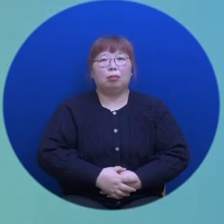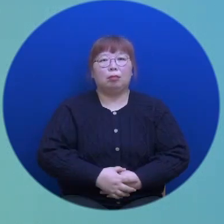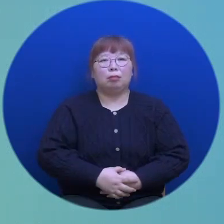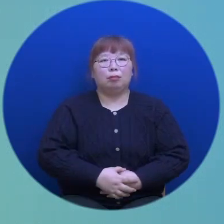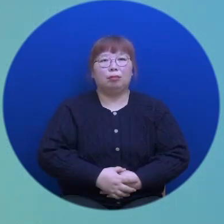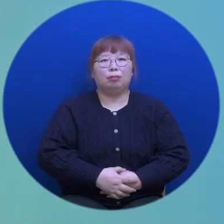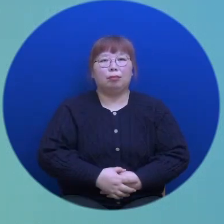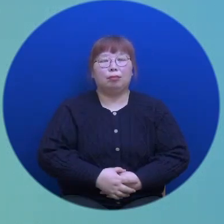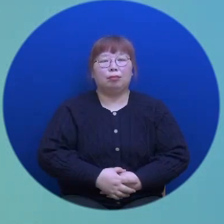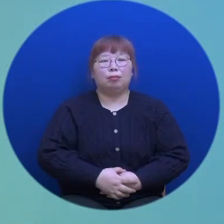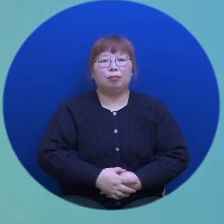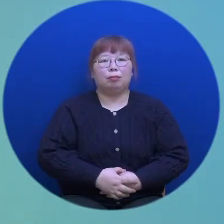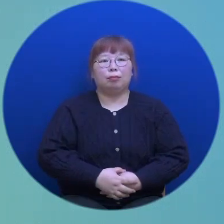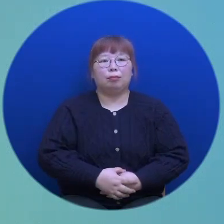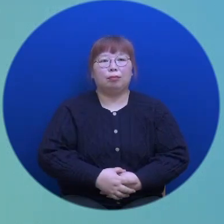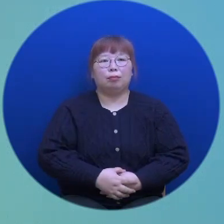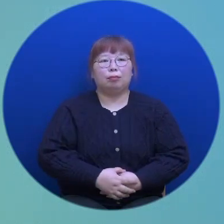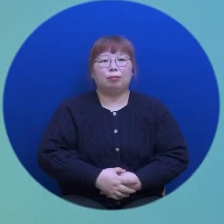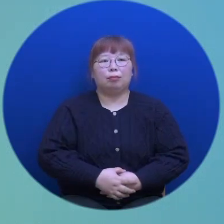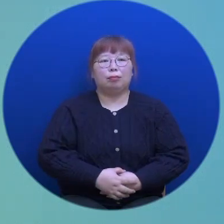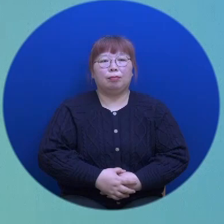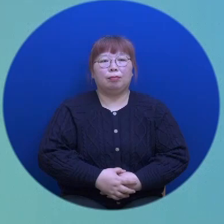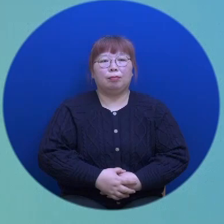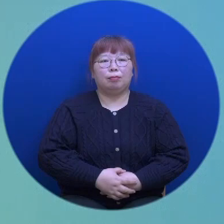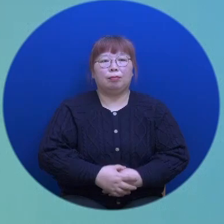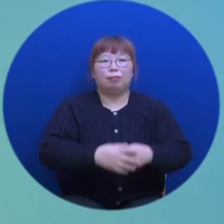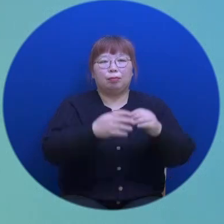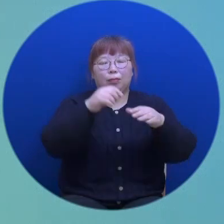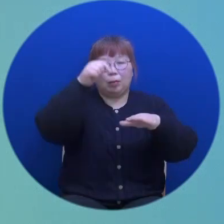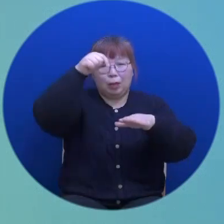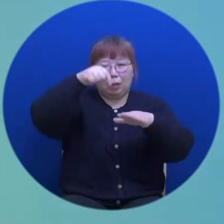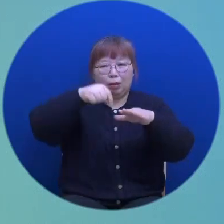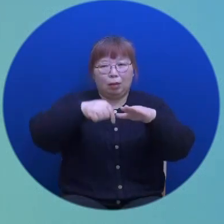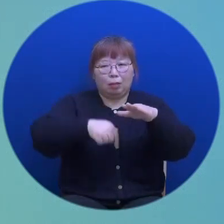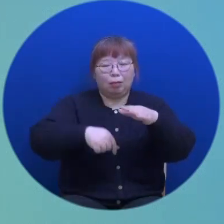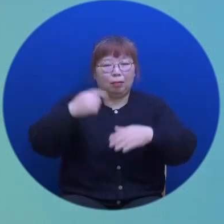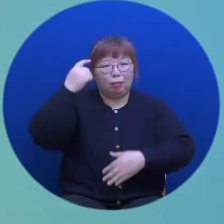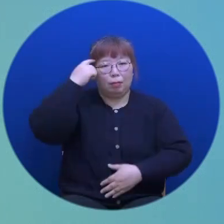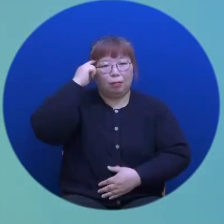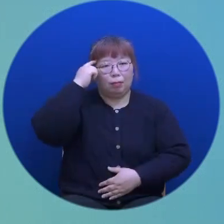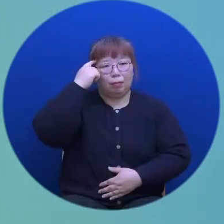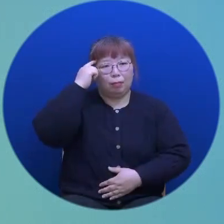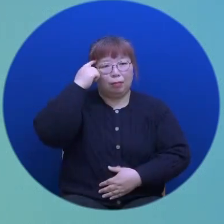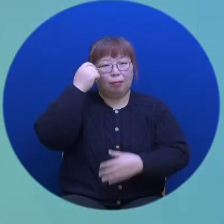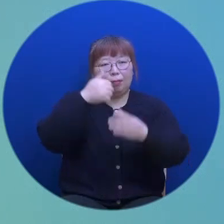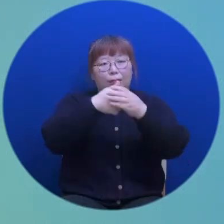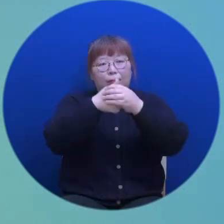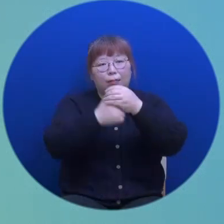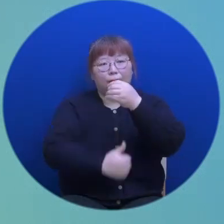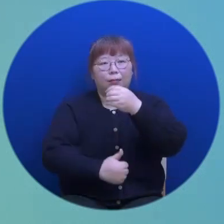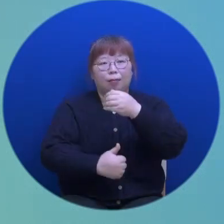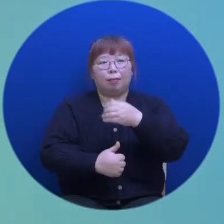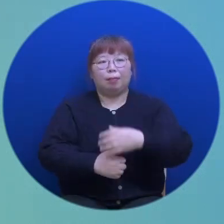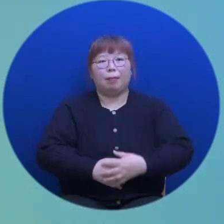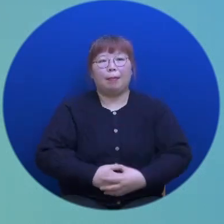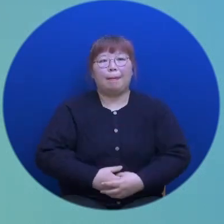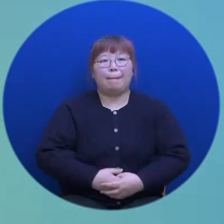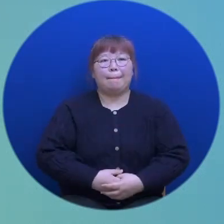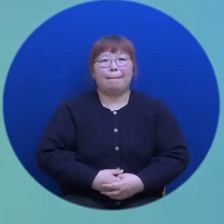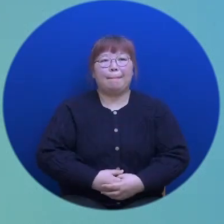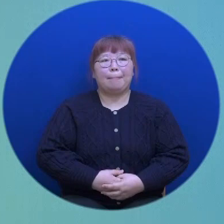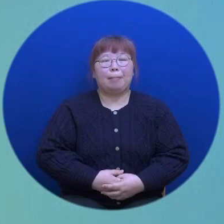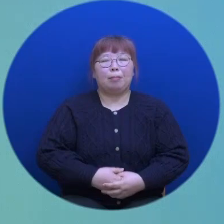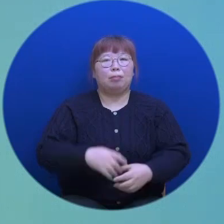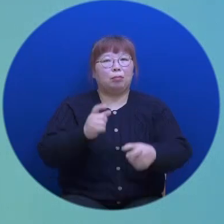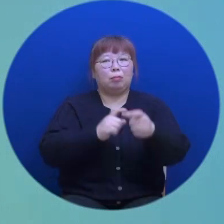심각해지기 시작합니다. 그리고는 깊은 생각에 빠져들게 돼요. 더 이상